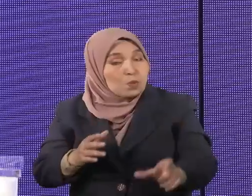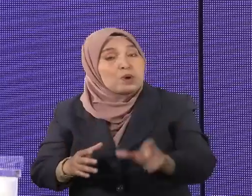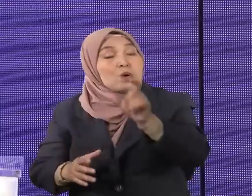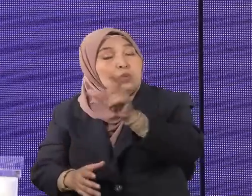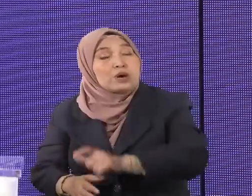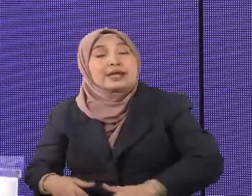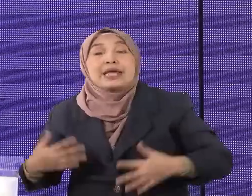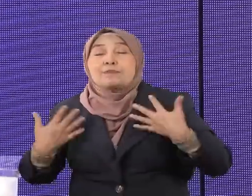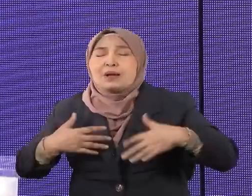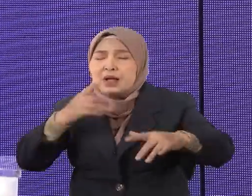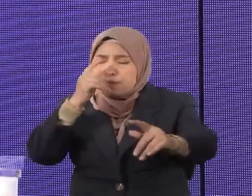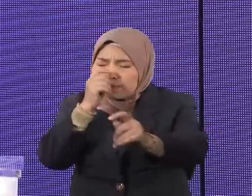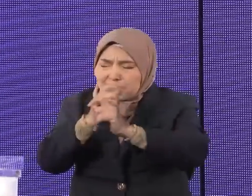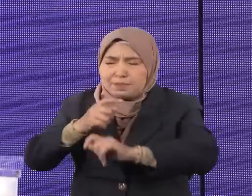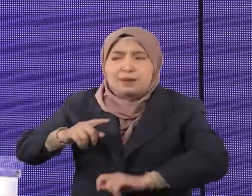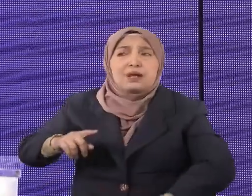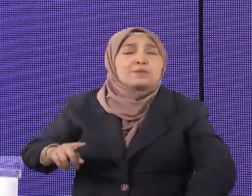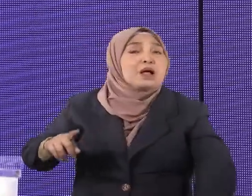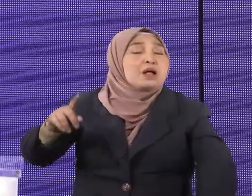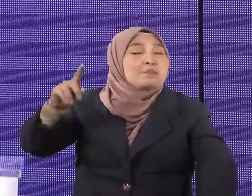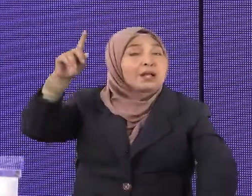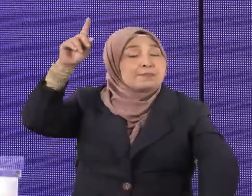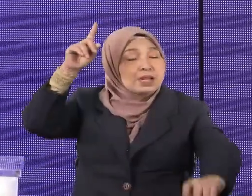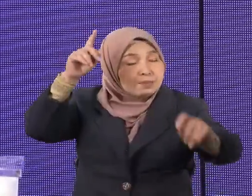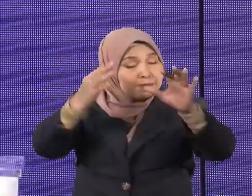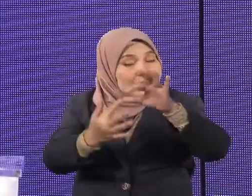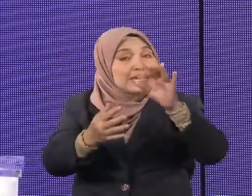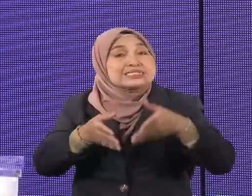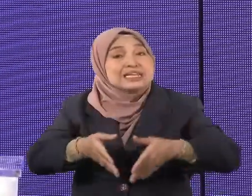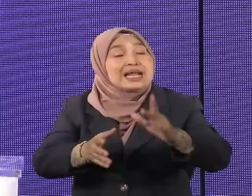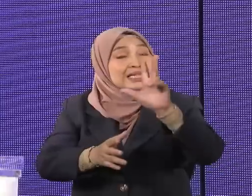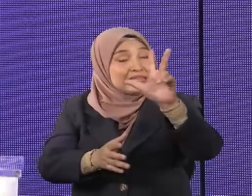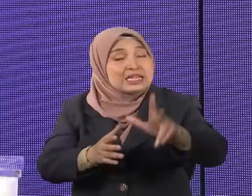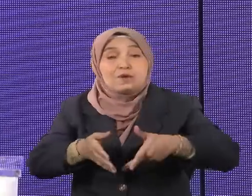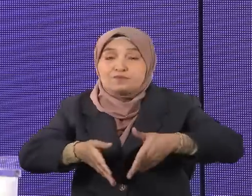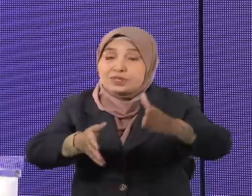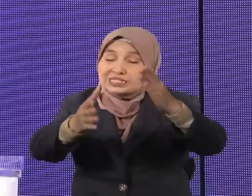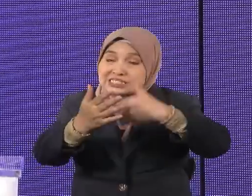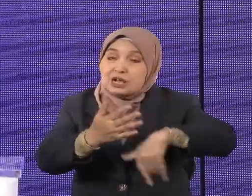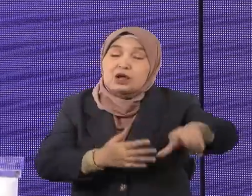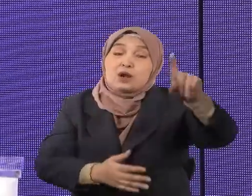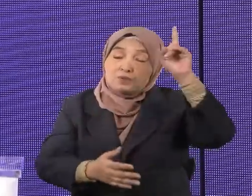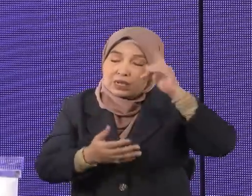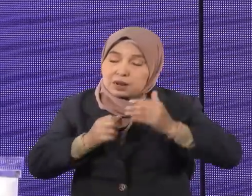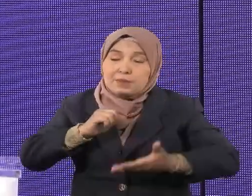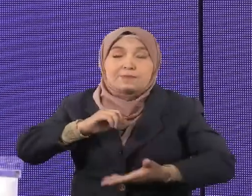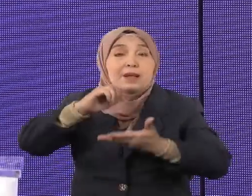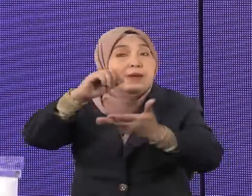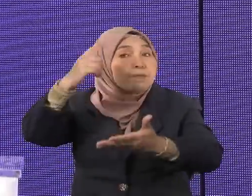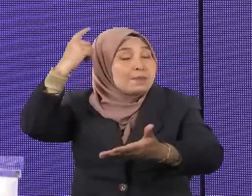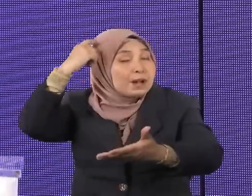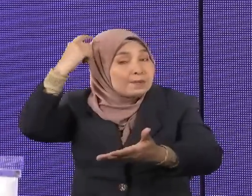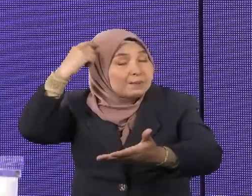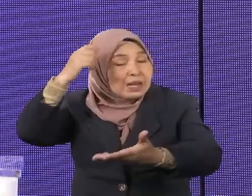yang bertakwa memilih jalan ketiga, ustaz, fi sabilillah. Jadi ini adalah mindset yang Allah bekalkan pada para sahabat, pada Nabi sallallahu alaihi